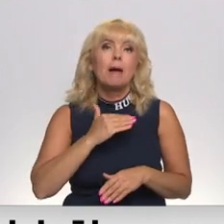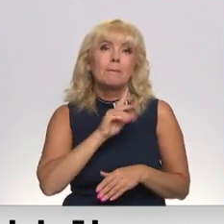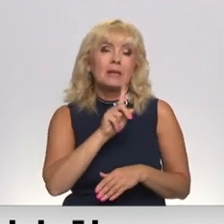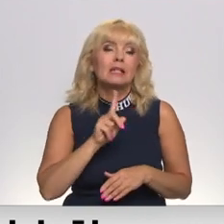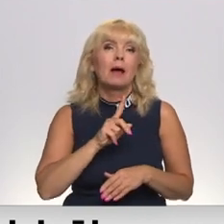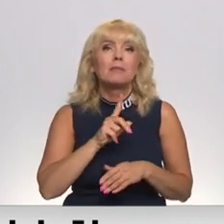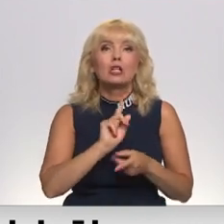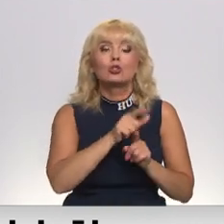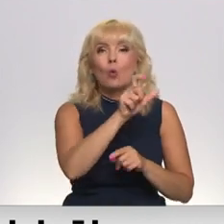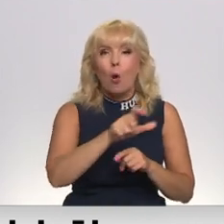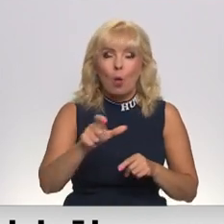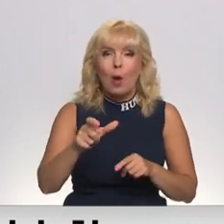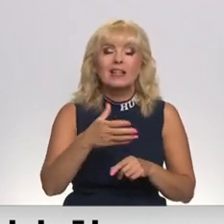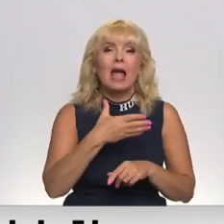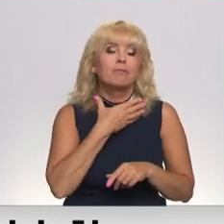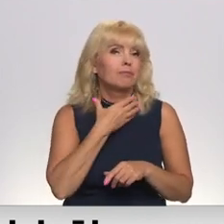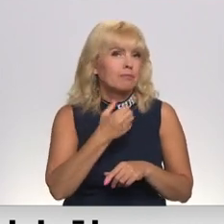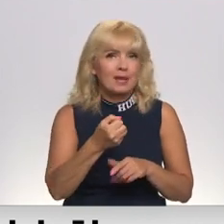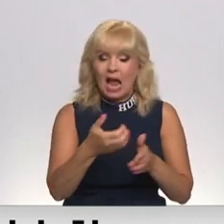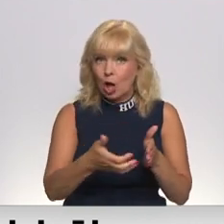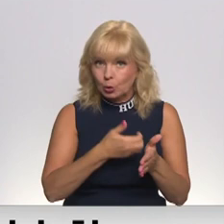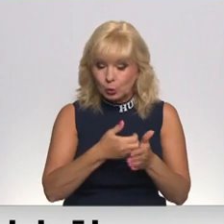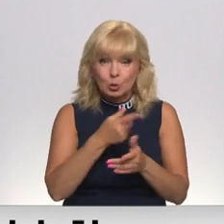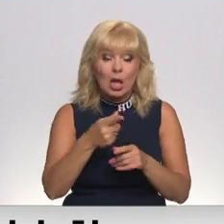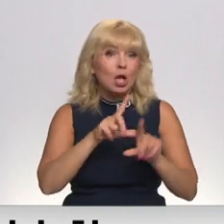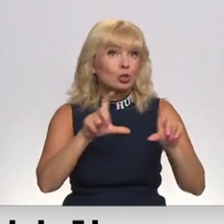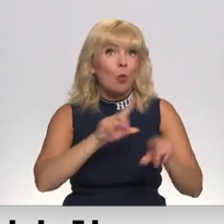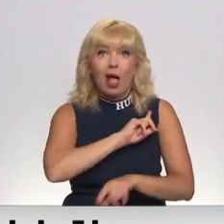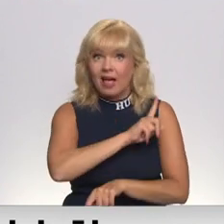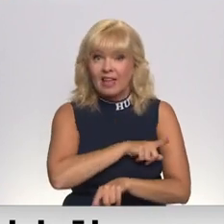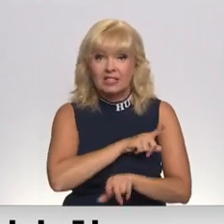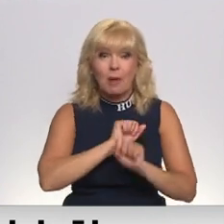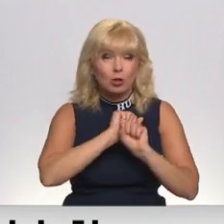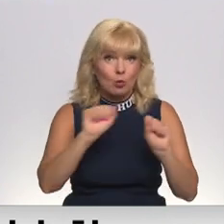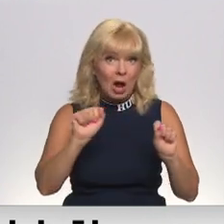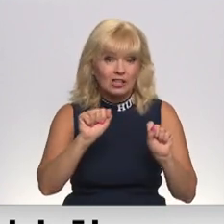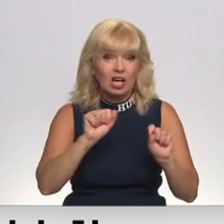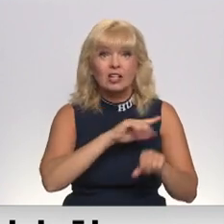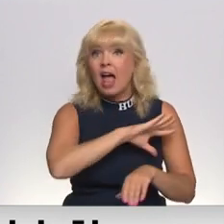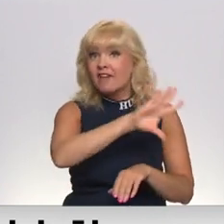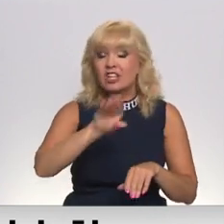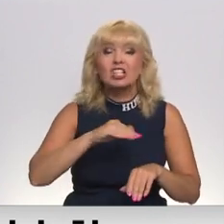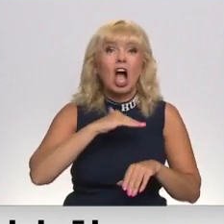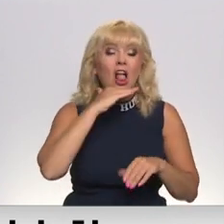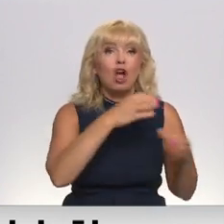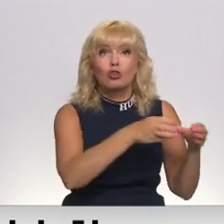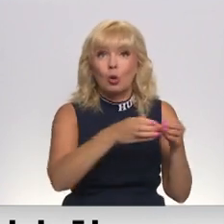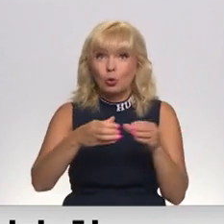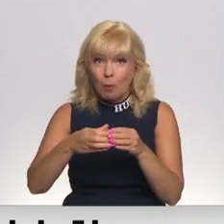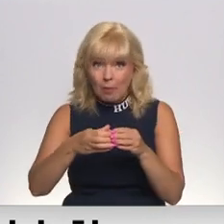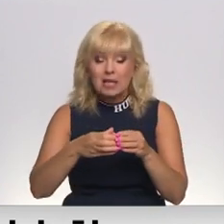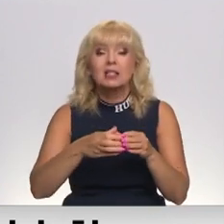šis pedagoga deficīts, ja skola nespējas nodrošināt visās klašu grupās grupu dalīšanu, protams,